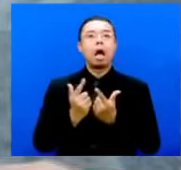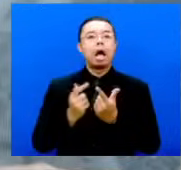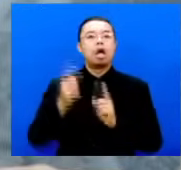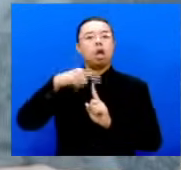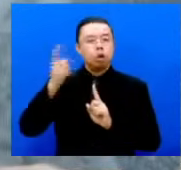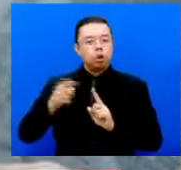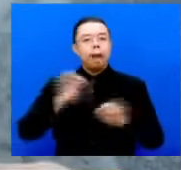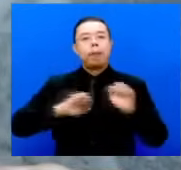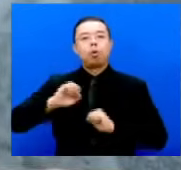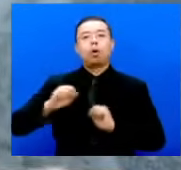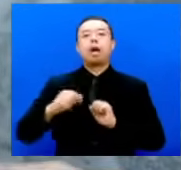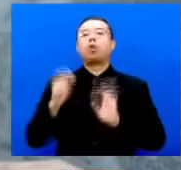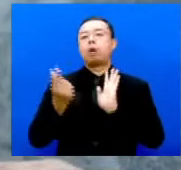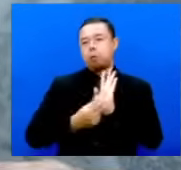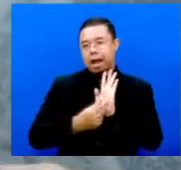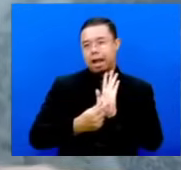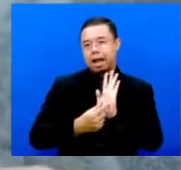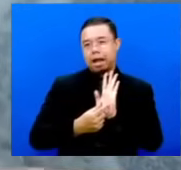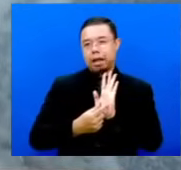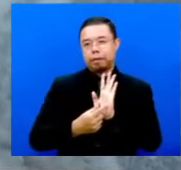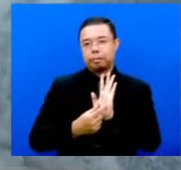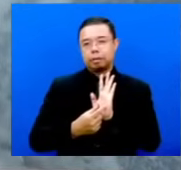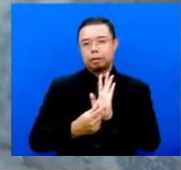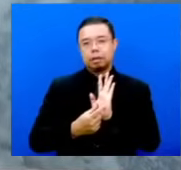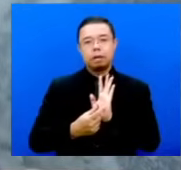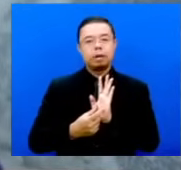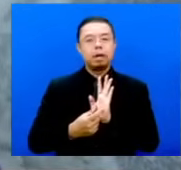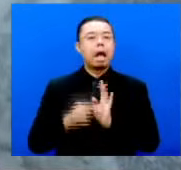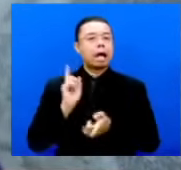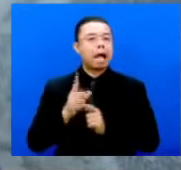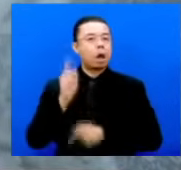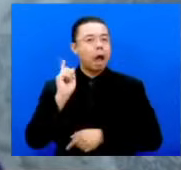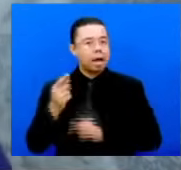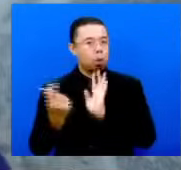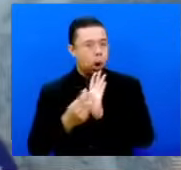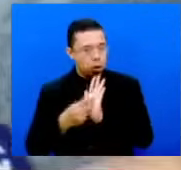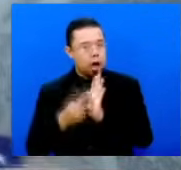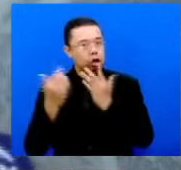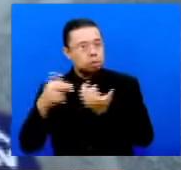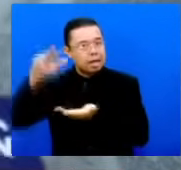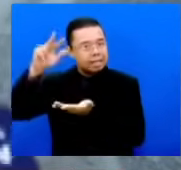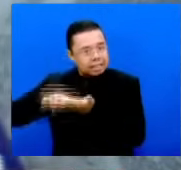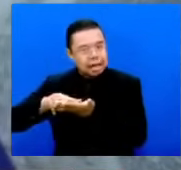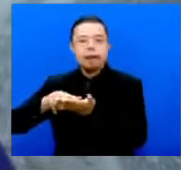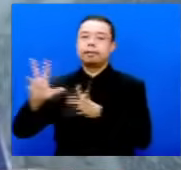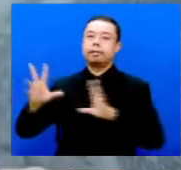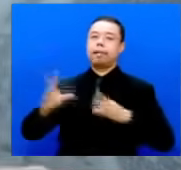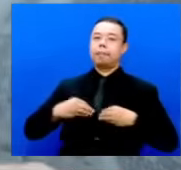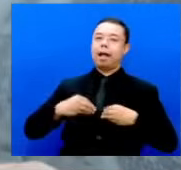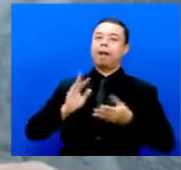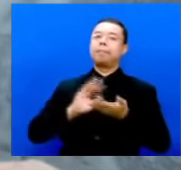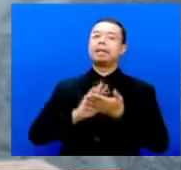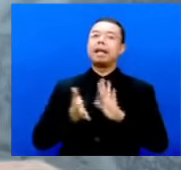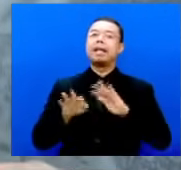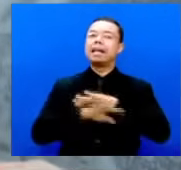tugasnya adalah melaksanakan undang-undang ya Mana undang-undang yang berlaku itulah yang menjadi rujukan